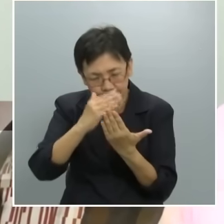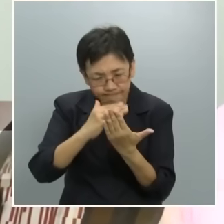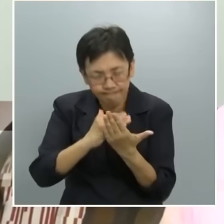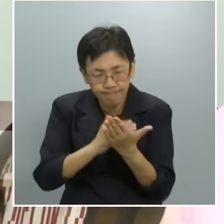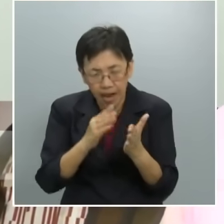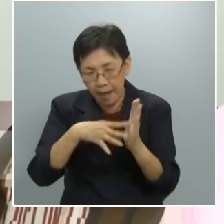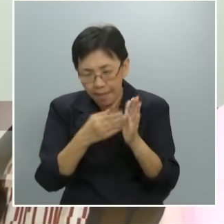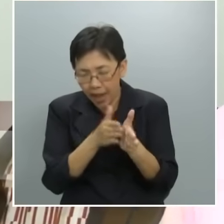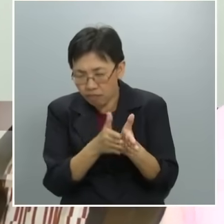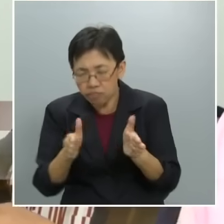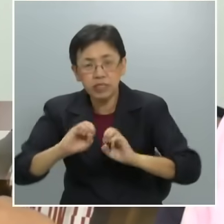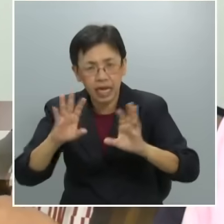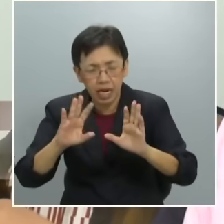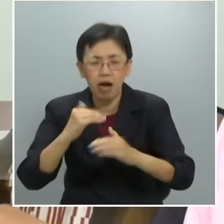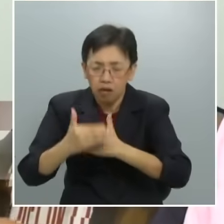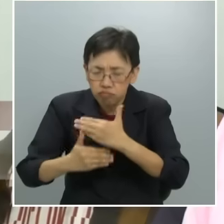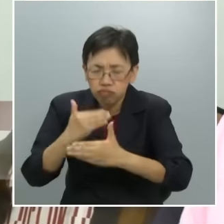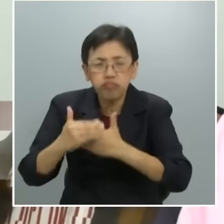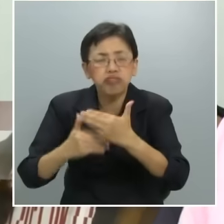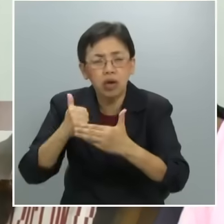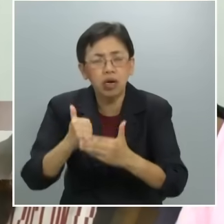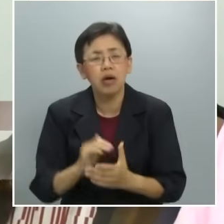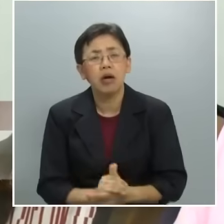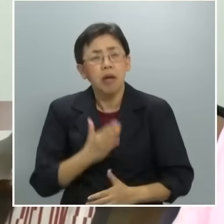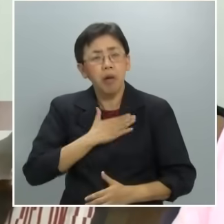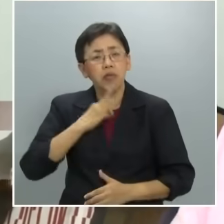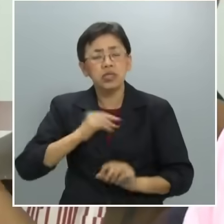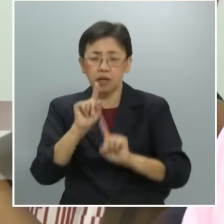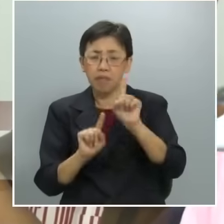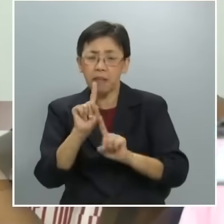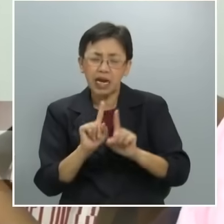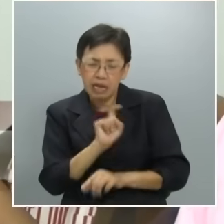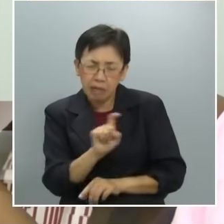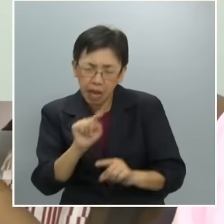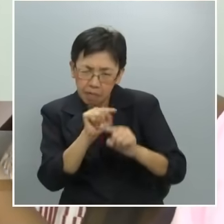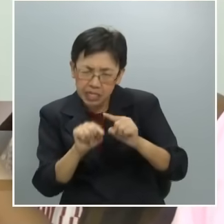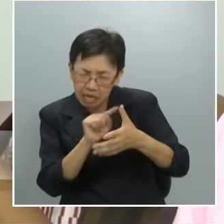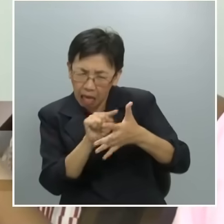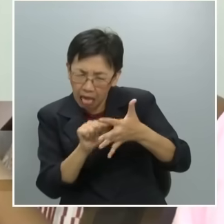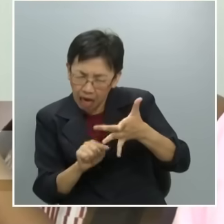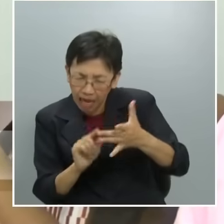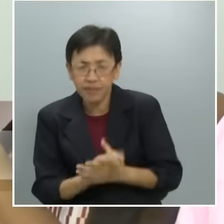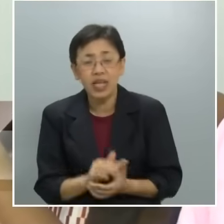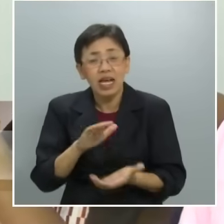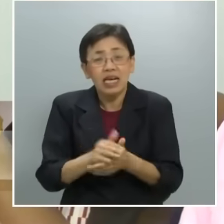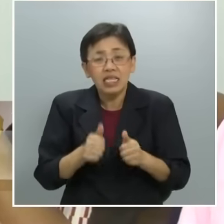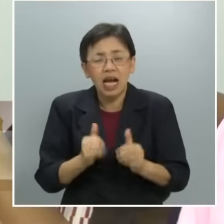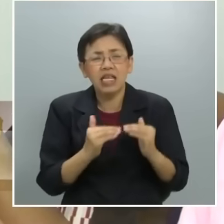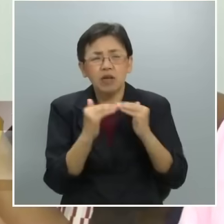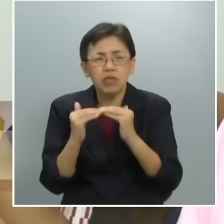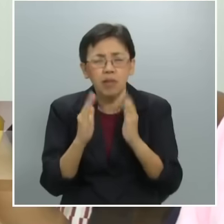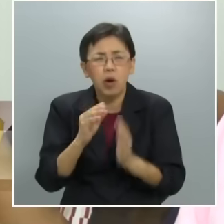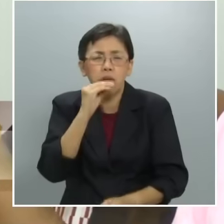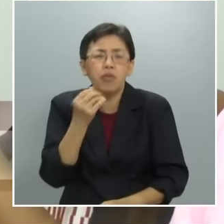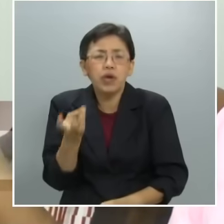พัฒนาไปในทางที่มันดีแล้วจริงๆแล้วก็โพลที่ออกมาก็ไม่ได้เป็นที่แปลกใจเรื่องสมรสเท่าเทียมบางเรื่องที่อาจจะมีคนพูดมาน้อยแต่ว่